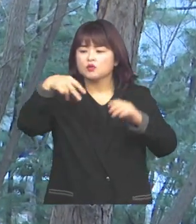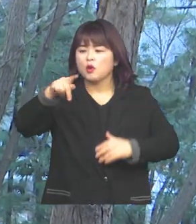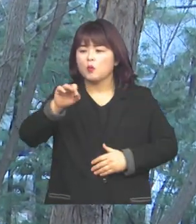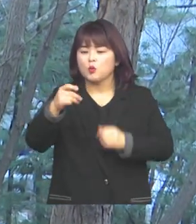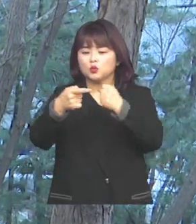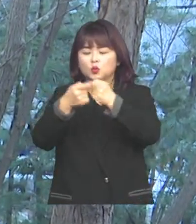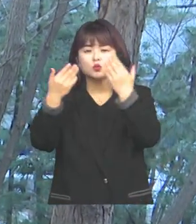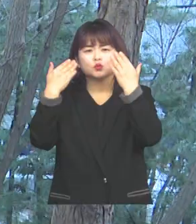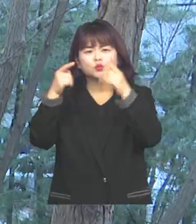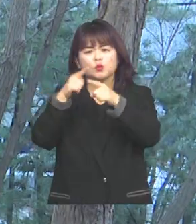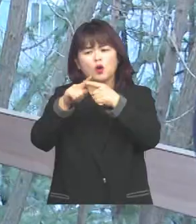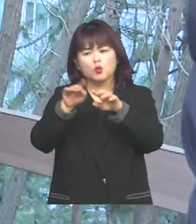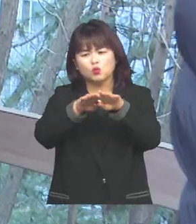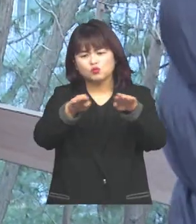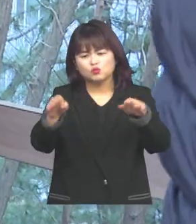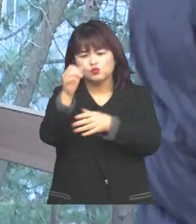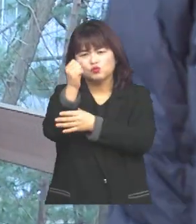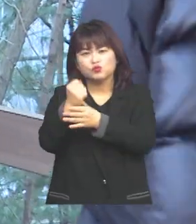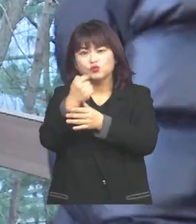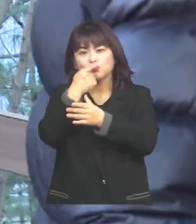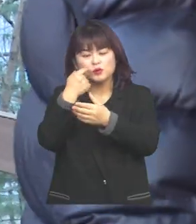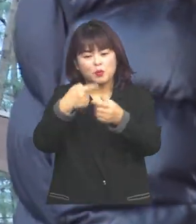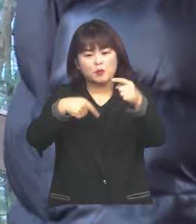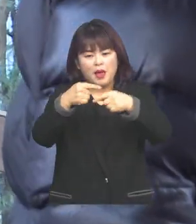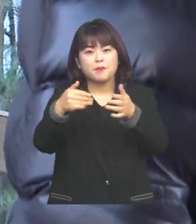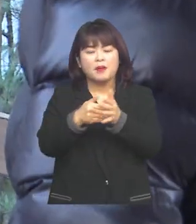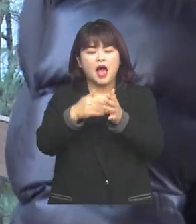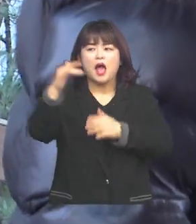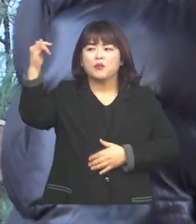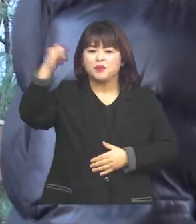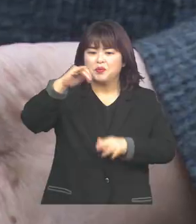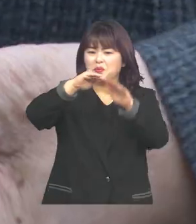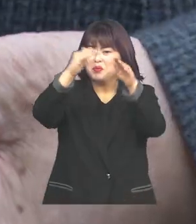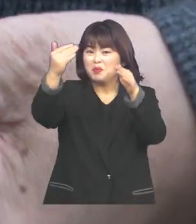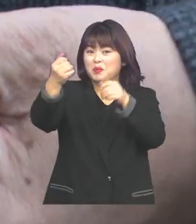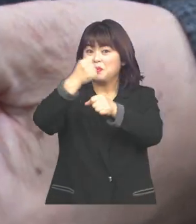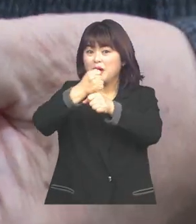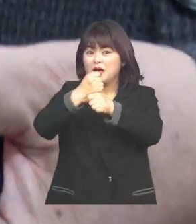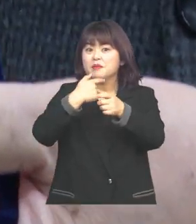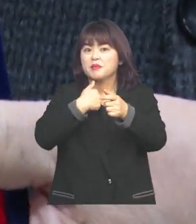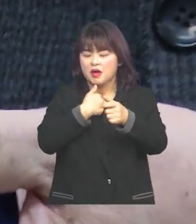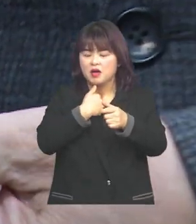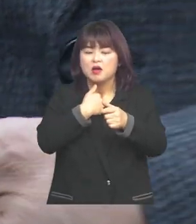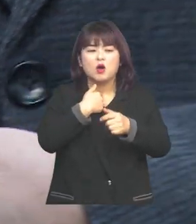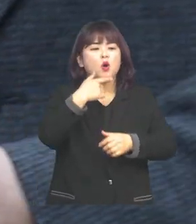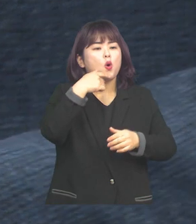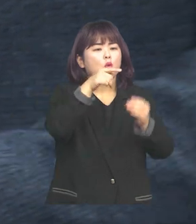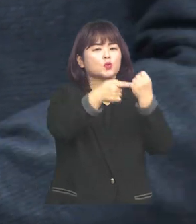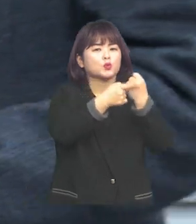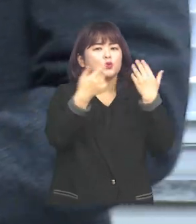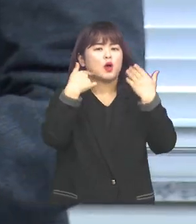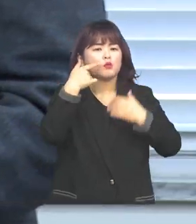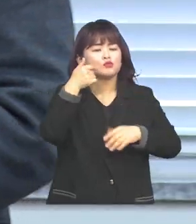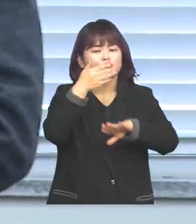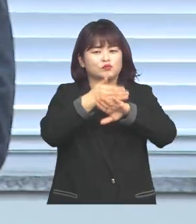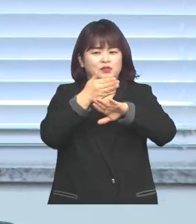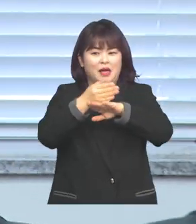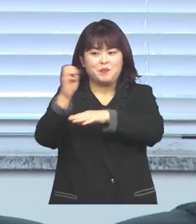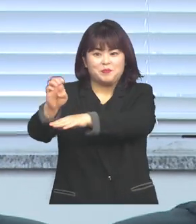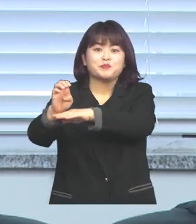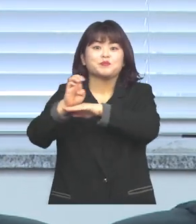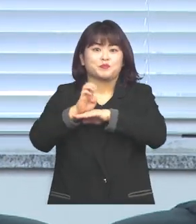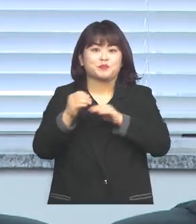중학교로 연결되는 통학로의 노후 데크를 교체하고 차양막을 설치한 현장을 살폈고 성복초 학부모들로부터